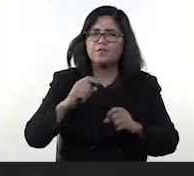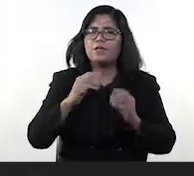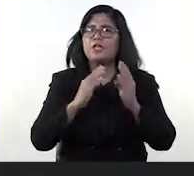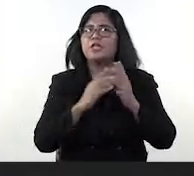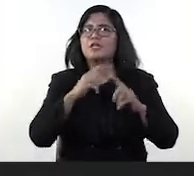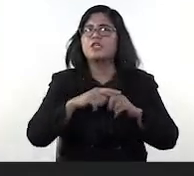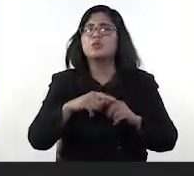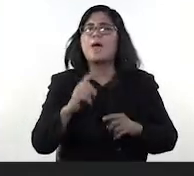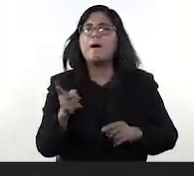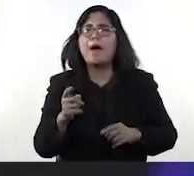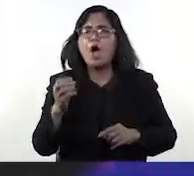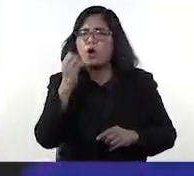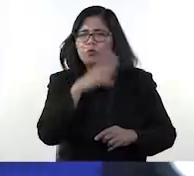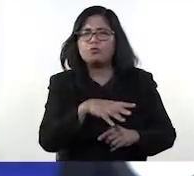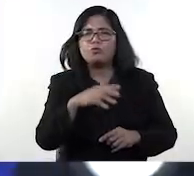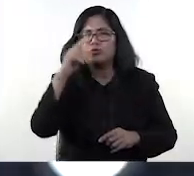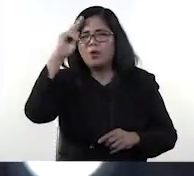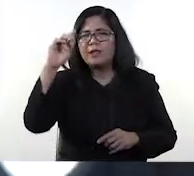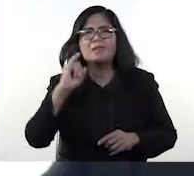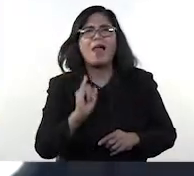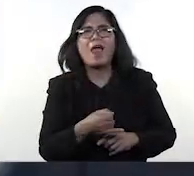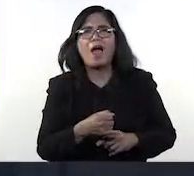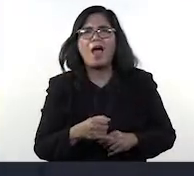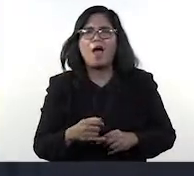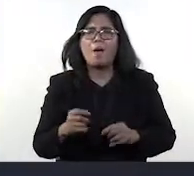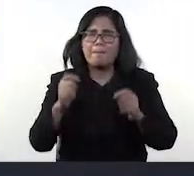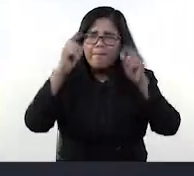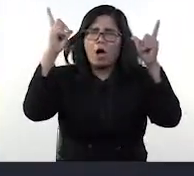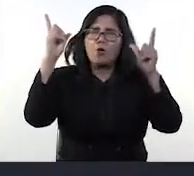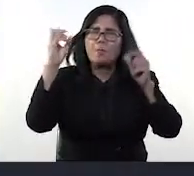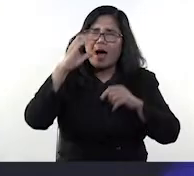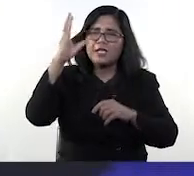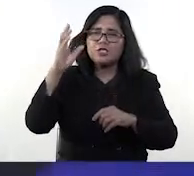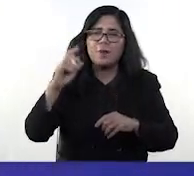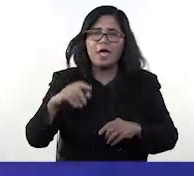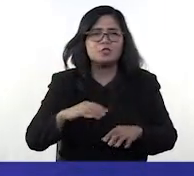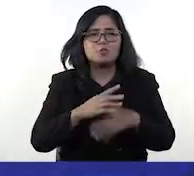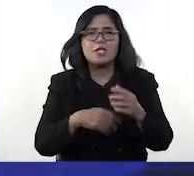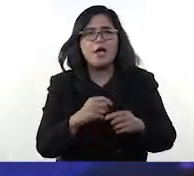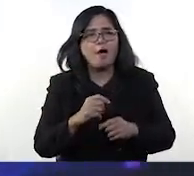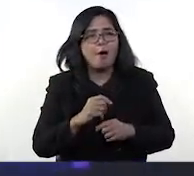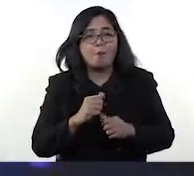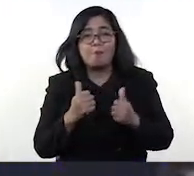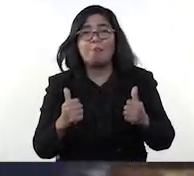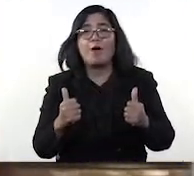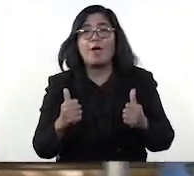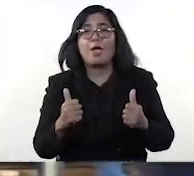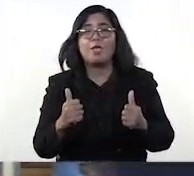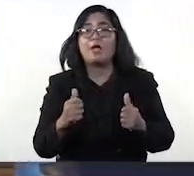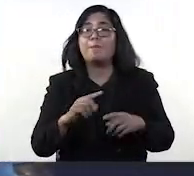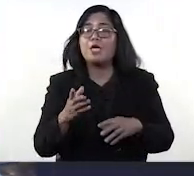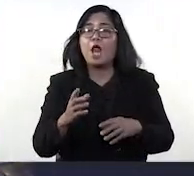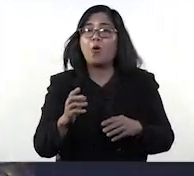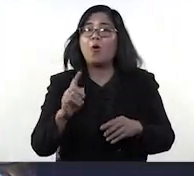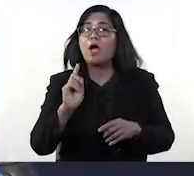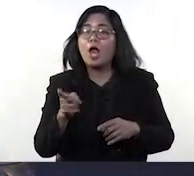sehingga dikutuk Tuhan kita bangun pagi dan berdoa supaya hari ini semuanya lancar lalu pada masalah kita komplain sama